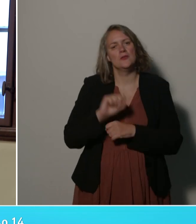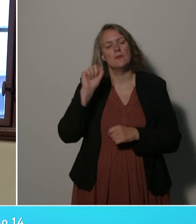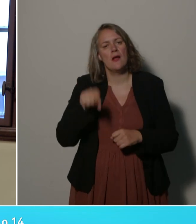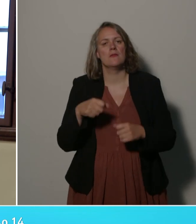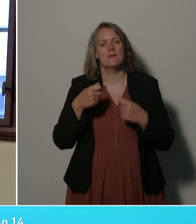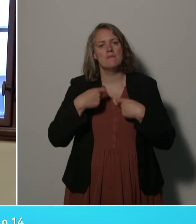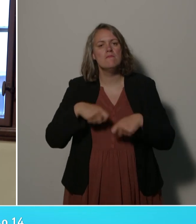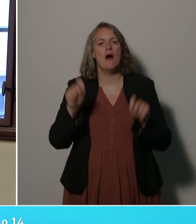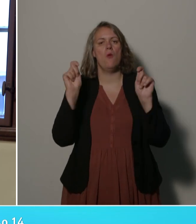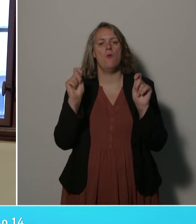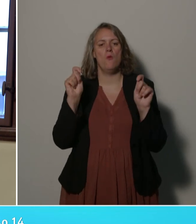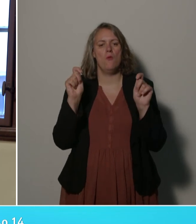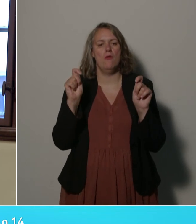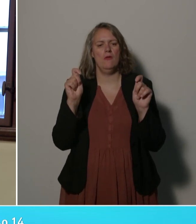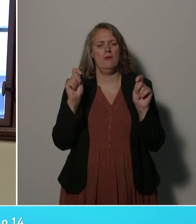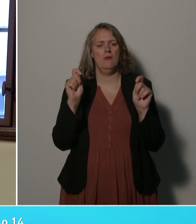Bauen selber